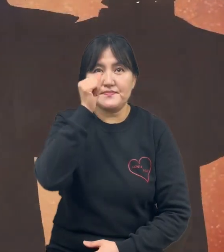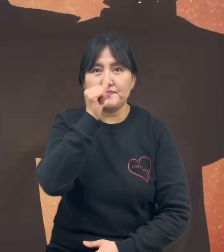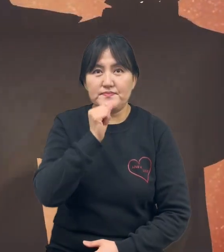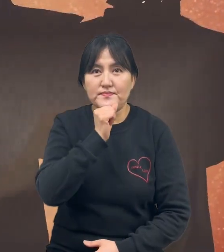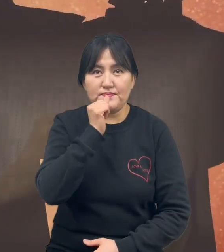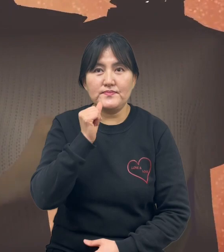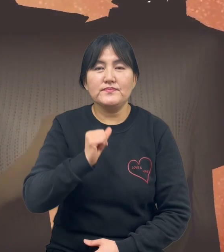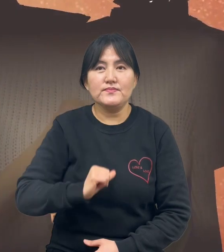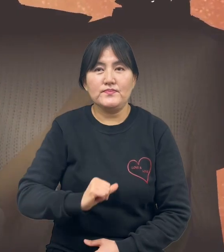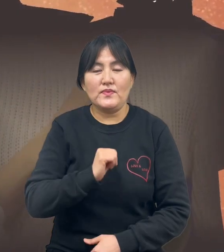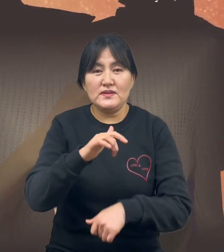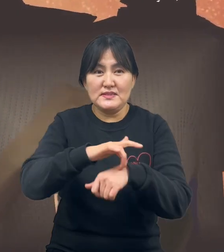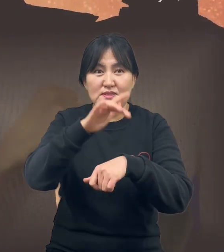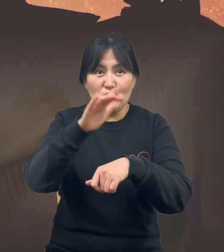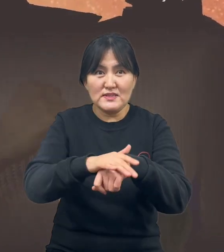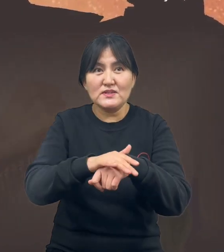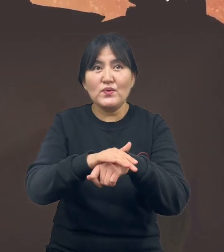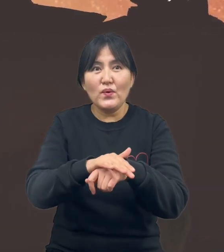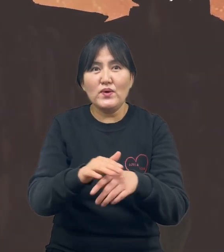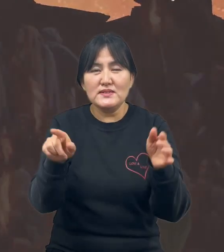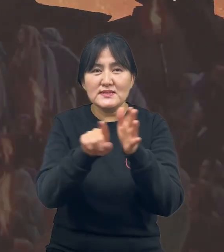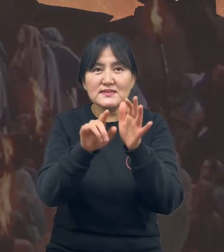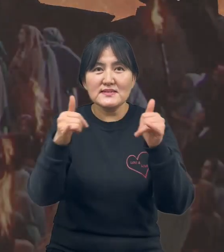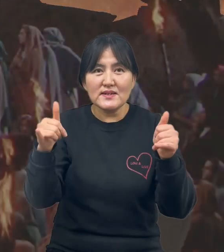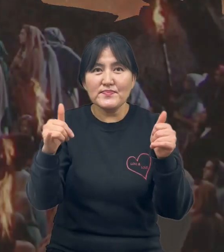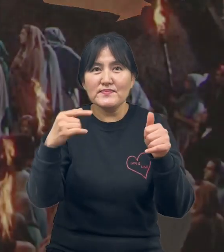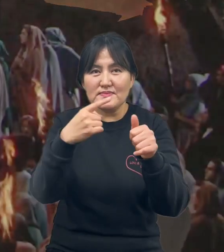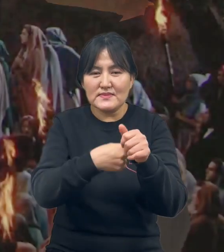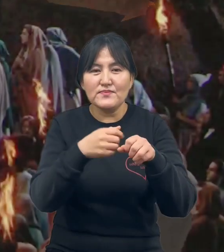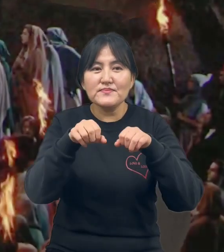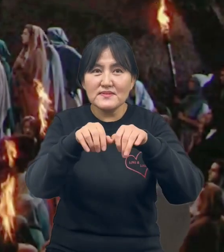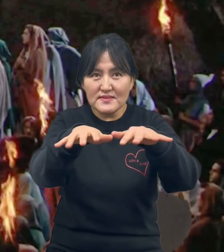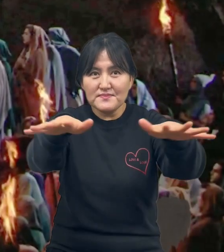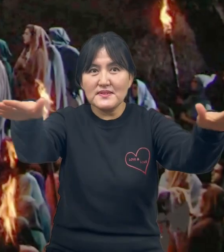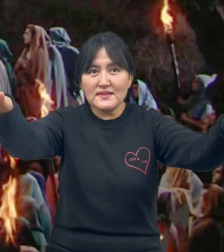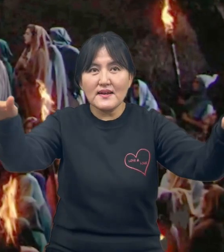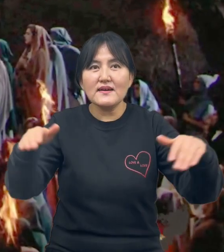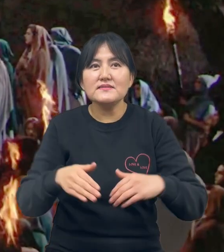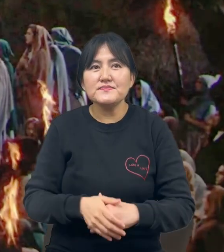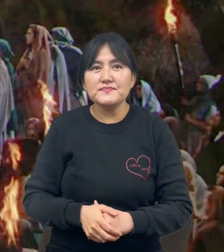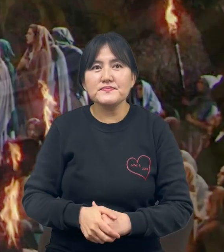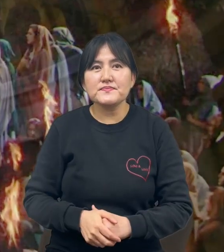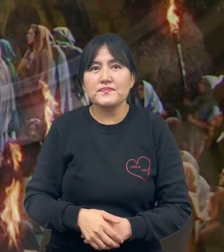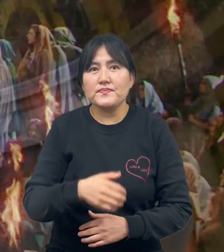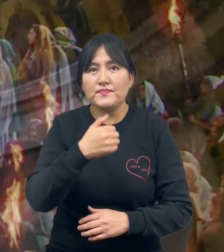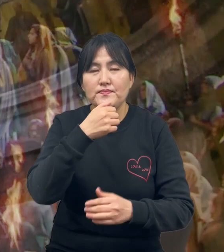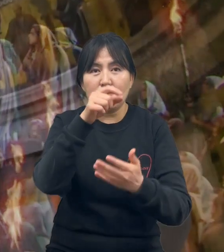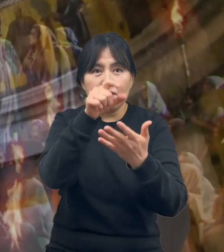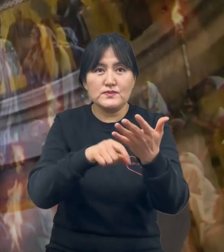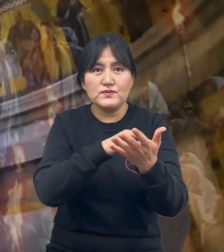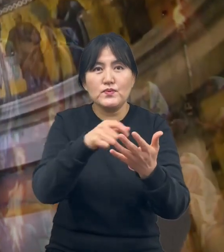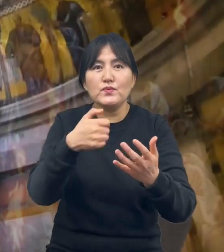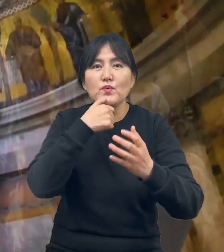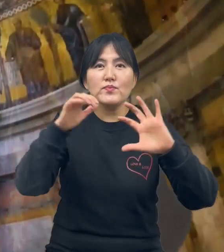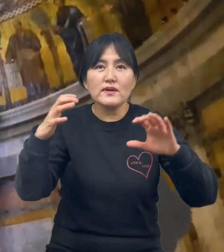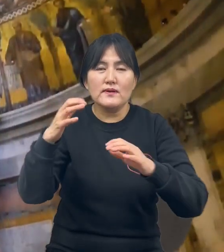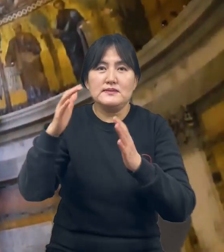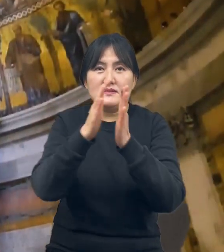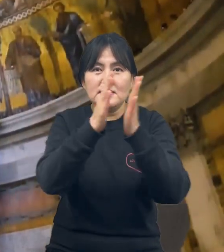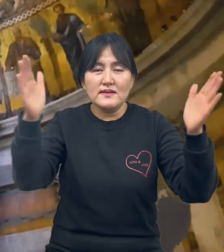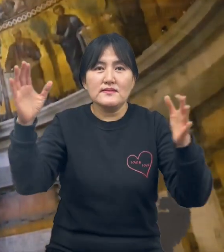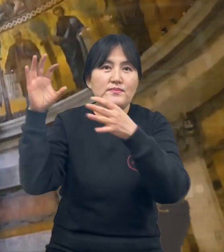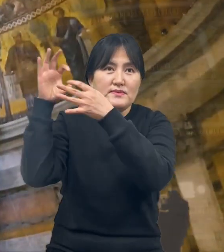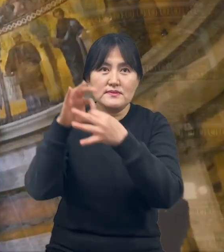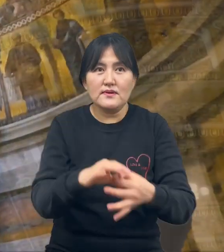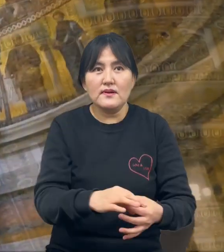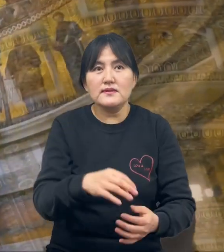이마나 가슴에 간단한 십자 표시를 하는 습관이 신자들 사이에서 퍼져나가기도 했습니다. 그러다 그리스도교가